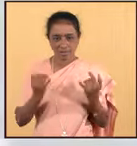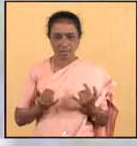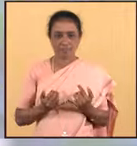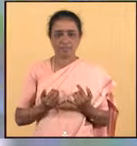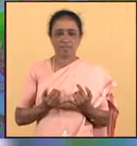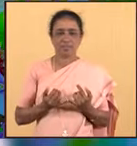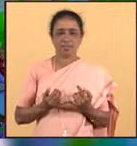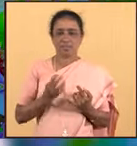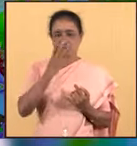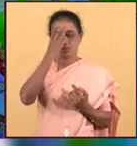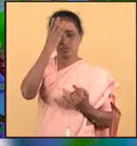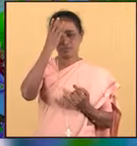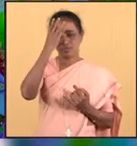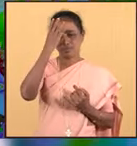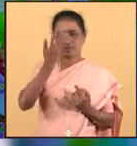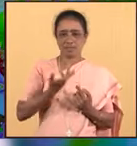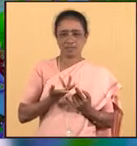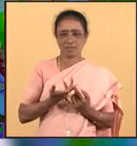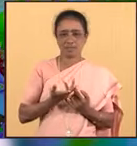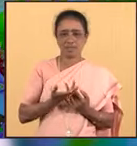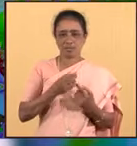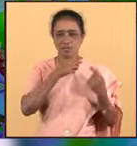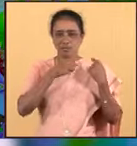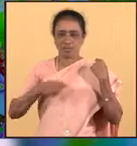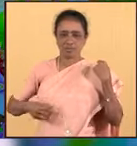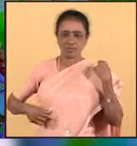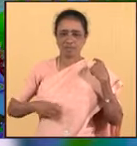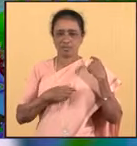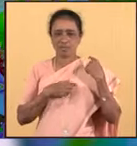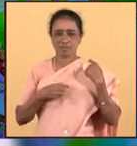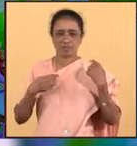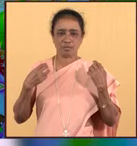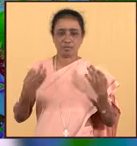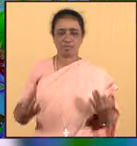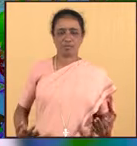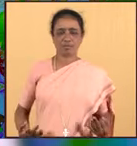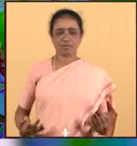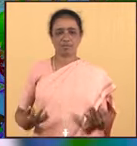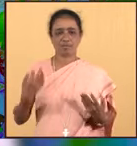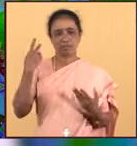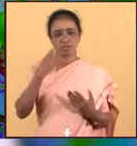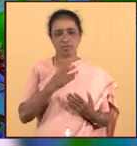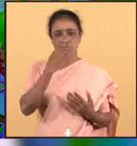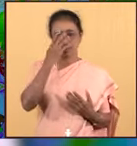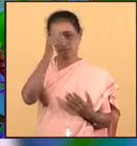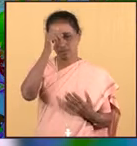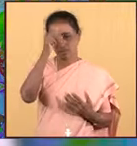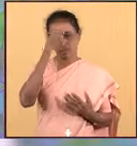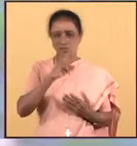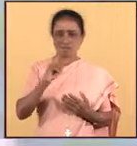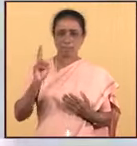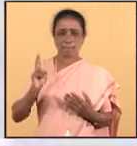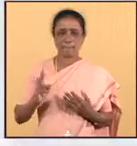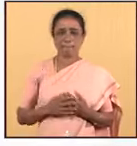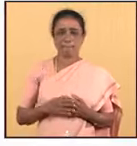அப்போ இந்தியாவிலே பார்த்து அப்படின்னா இந்துசம் சொல்லியிருக்கான், இந்துசம், ஜெயினிசம், புத்திசம், செகுலரிசம்,